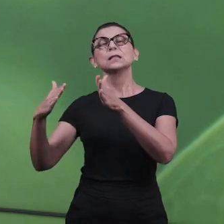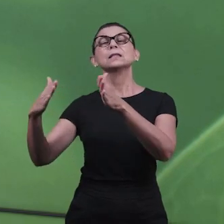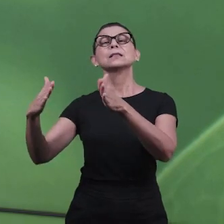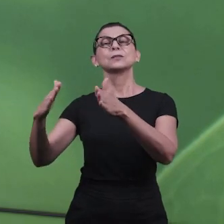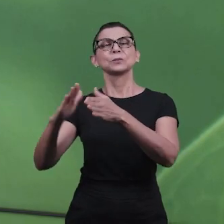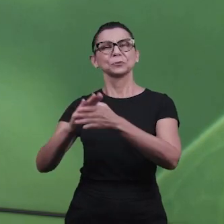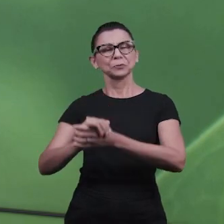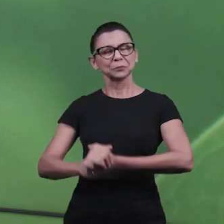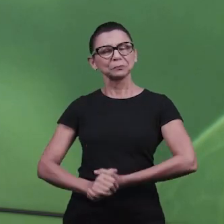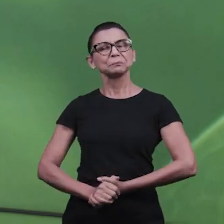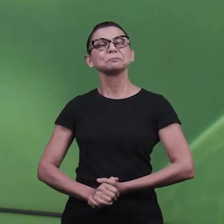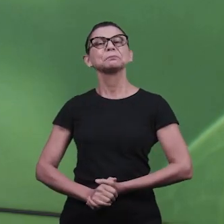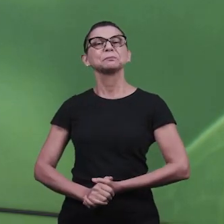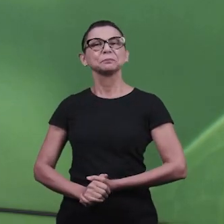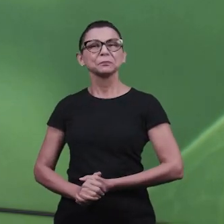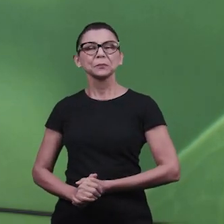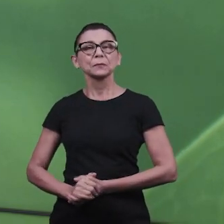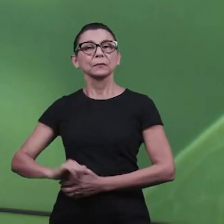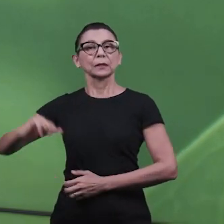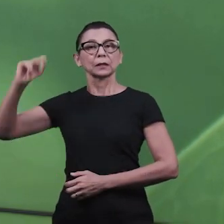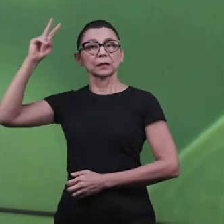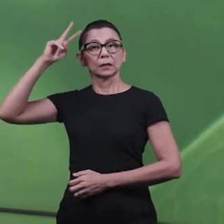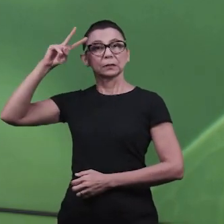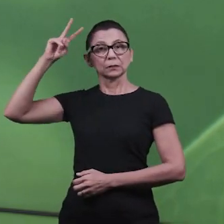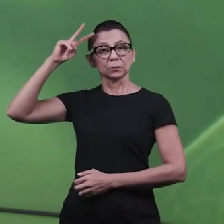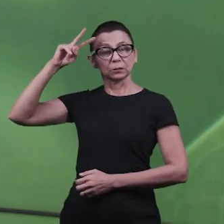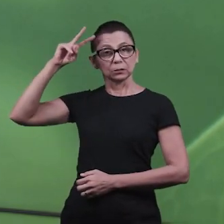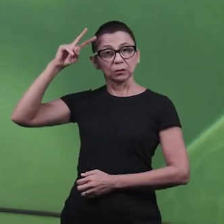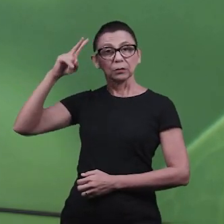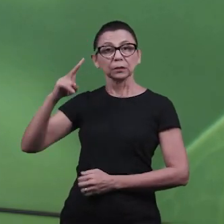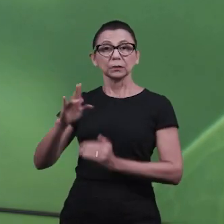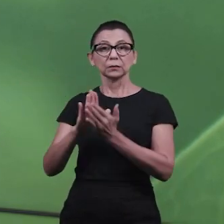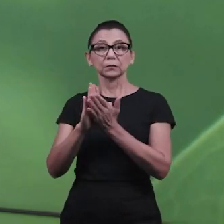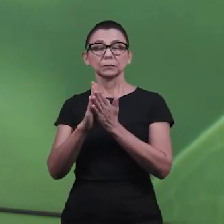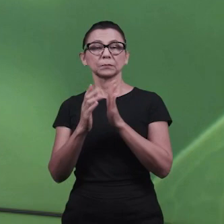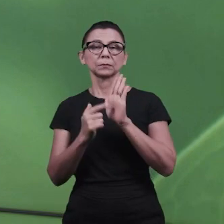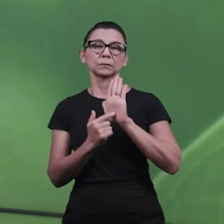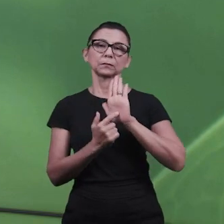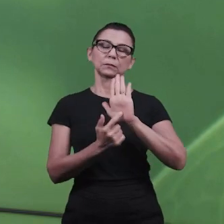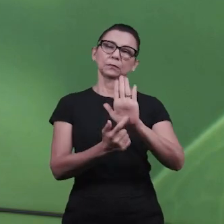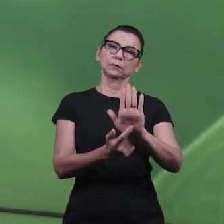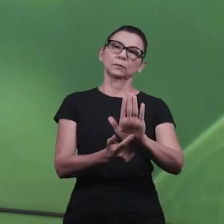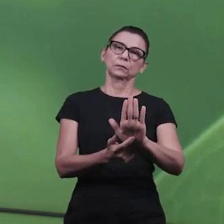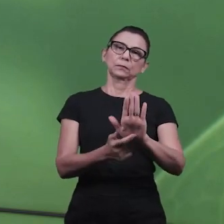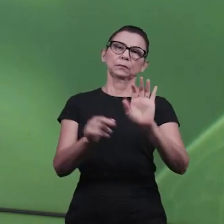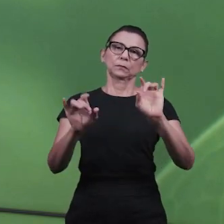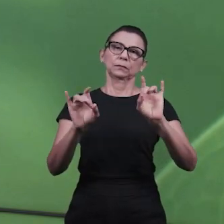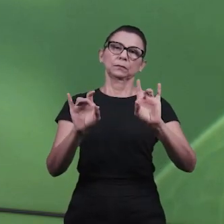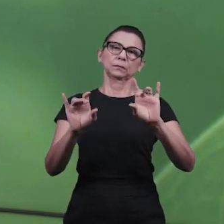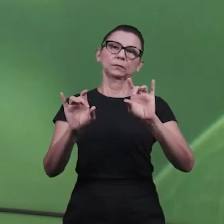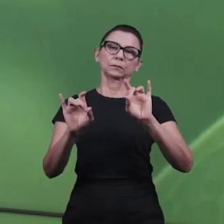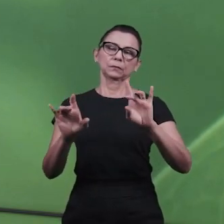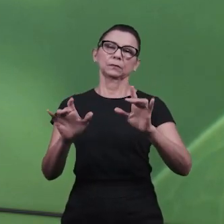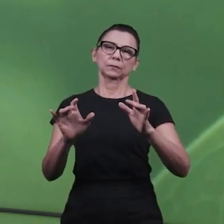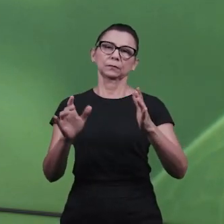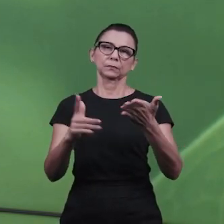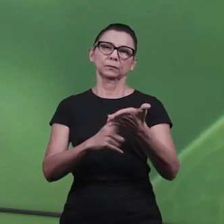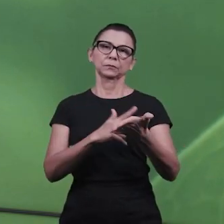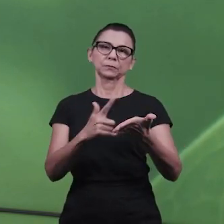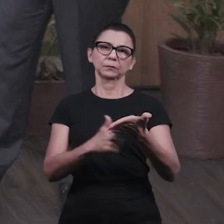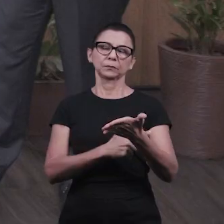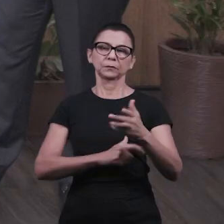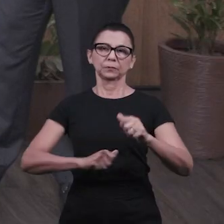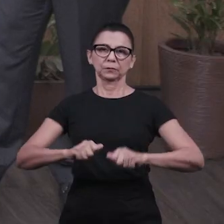début, dont l'histoire est décrite dans la Bible et spécialement dans le livre d'Actes